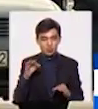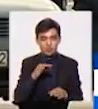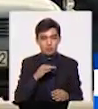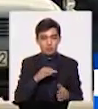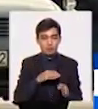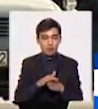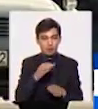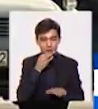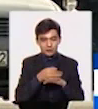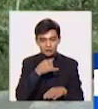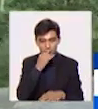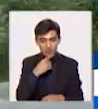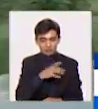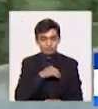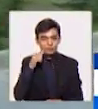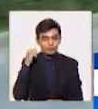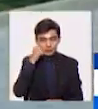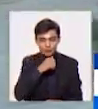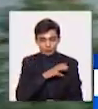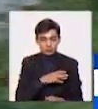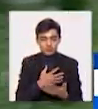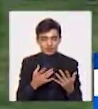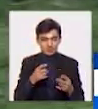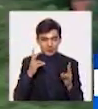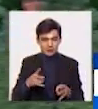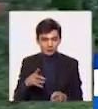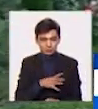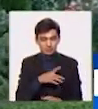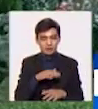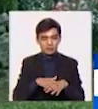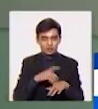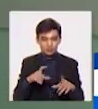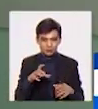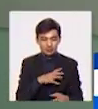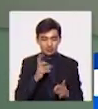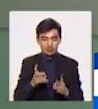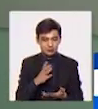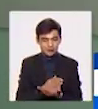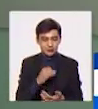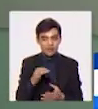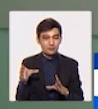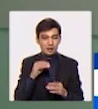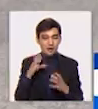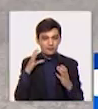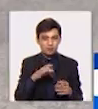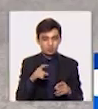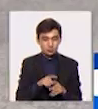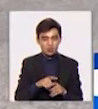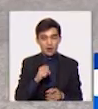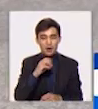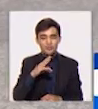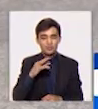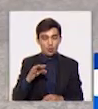бере алмаса анық себебі өткен жыл бірнеше жол апаты болып жолаушылар қаза тапқан. Апатқа ұшыраған автобустың барлығы автобекеттерден